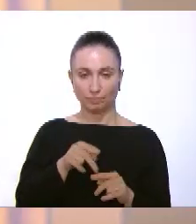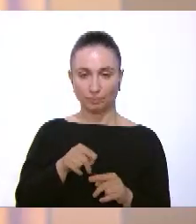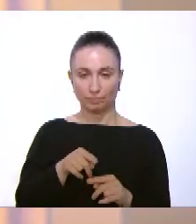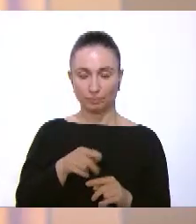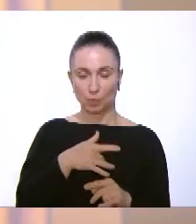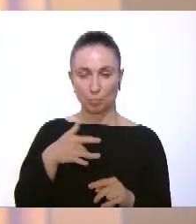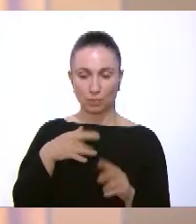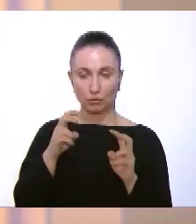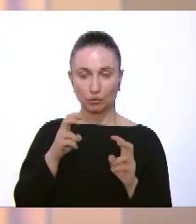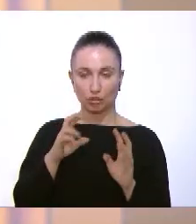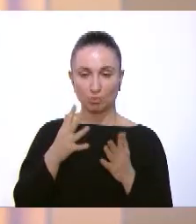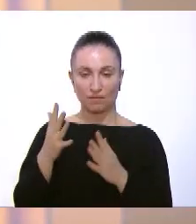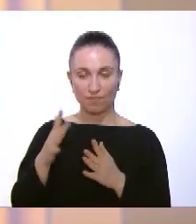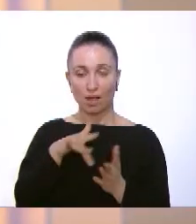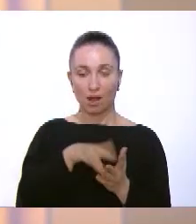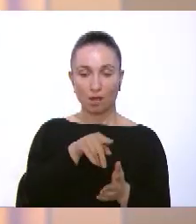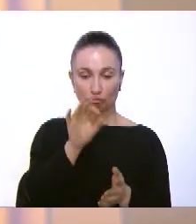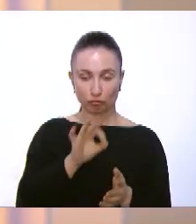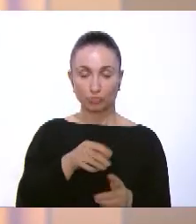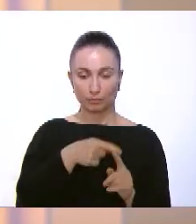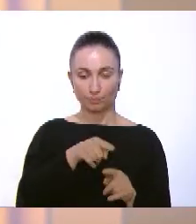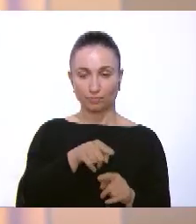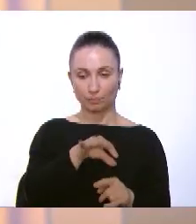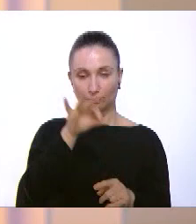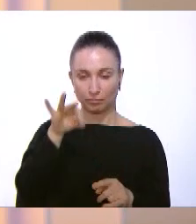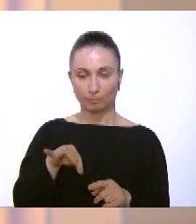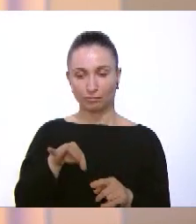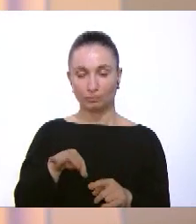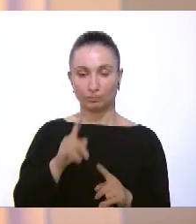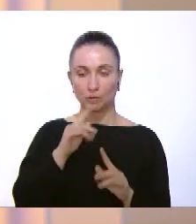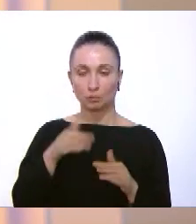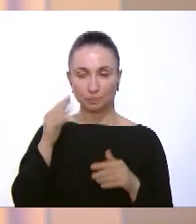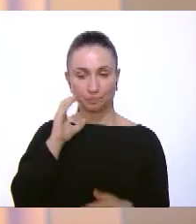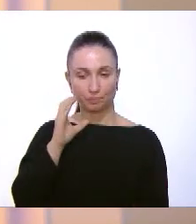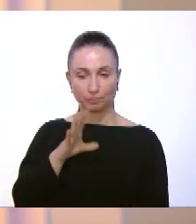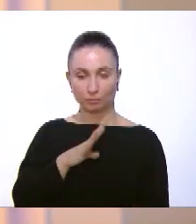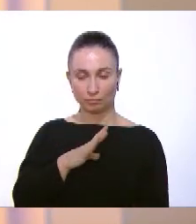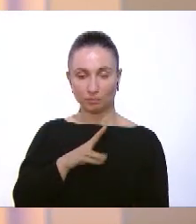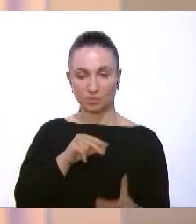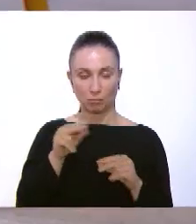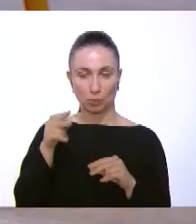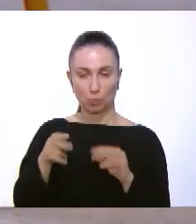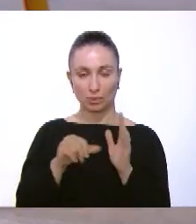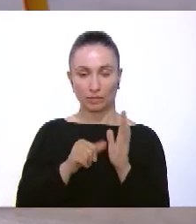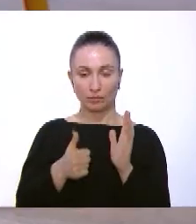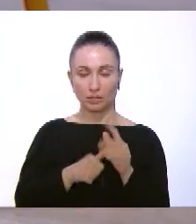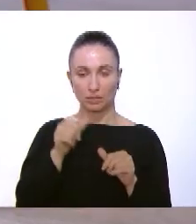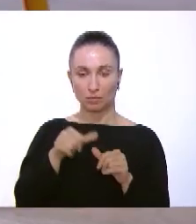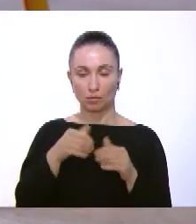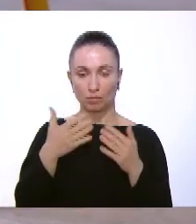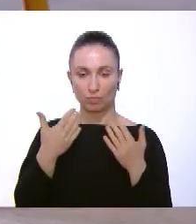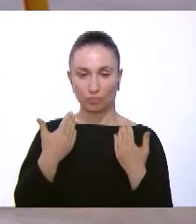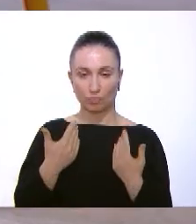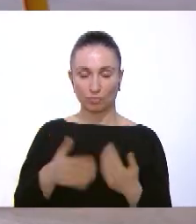წილი ტუბერკულოზის შემთხვევათა შორის. და ჩვენ საბედნიეროდ 2016 წელს უკვე